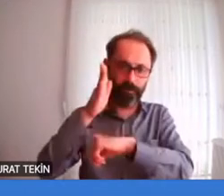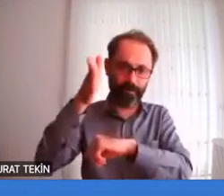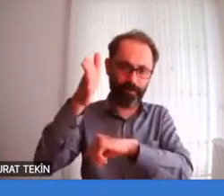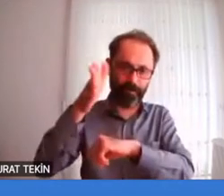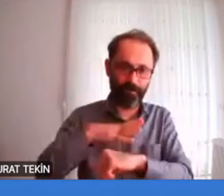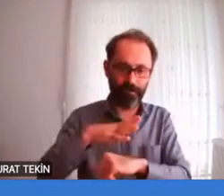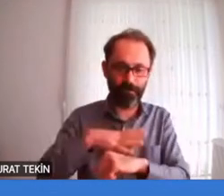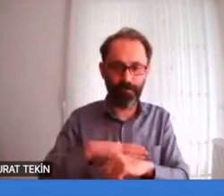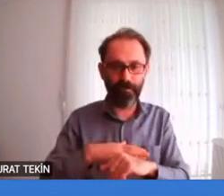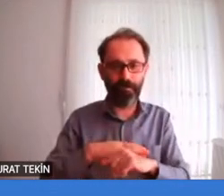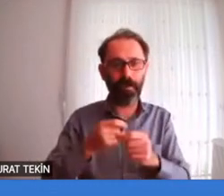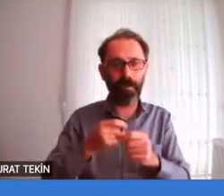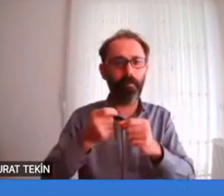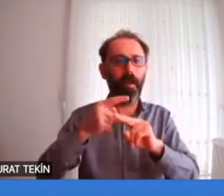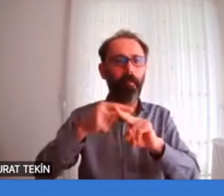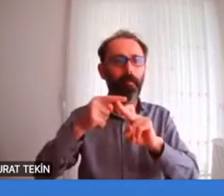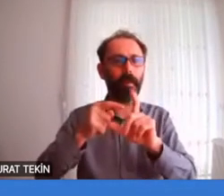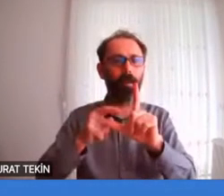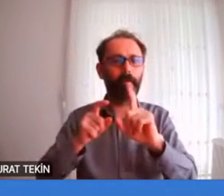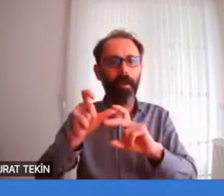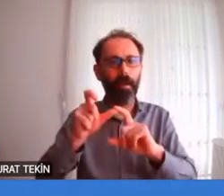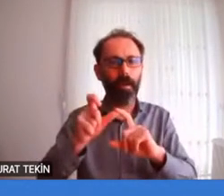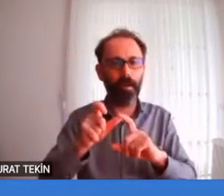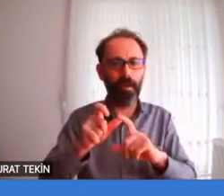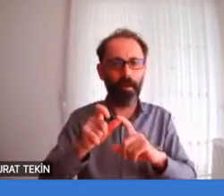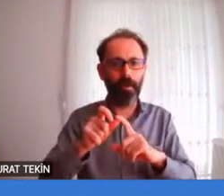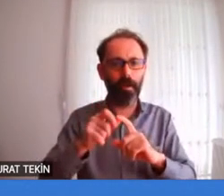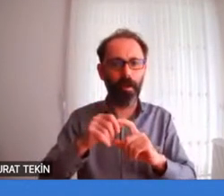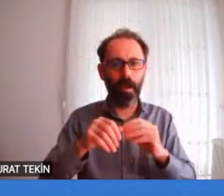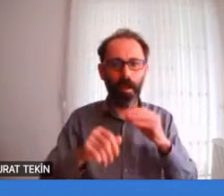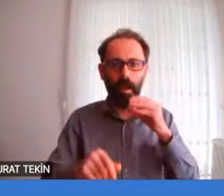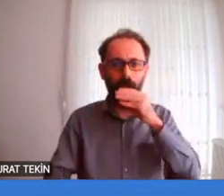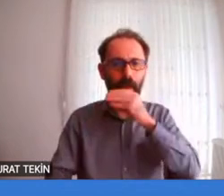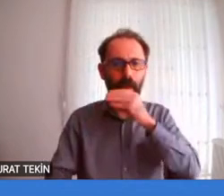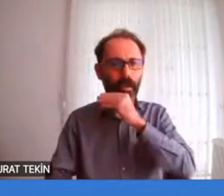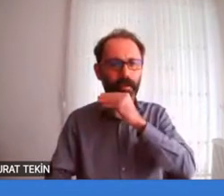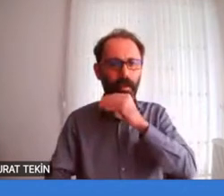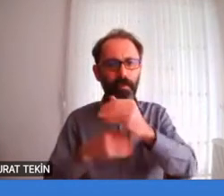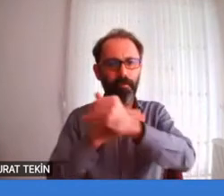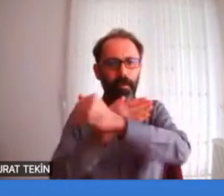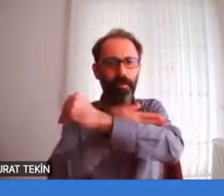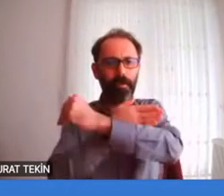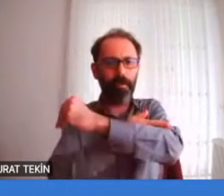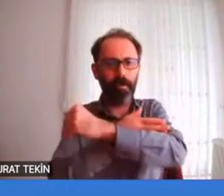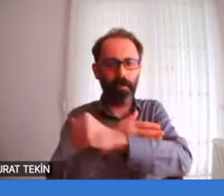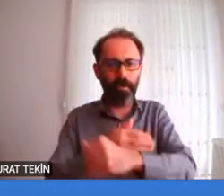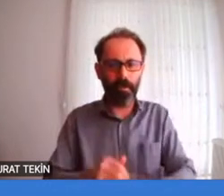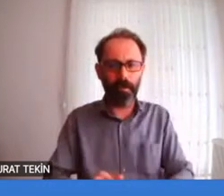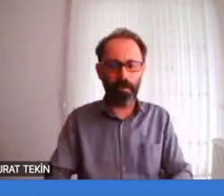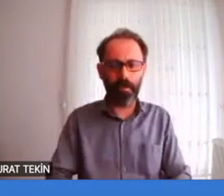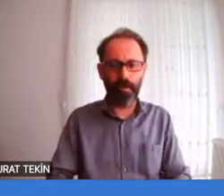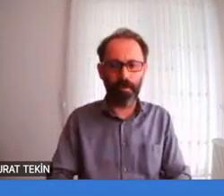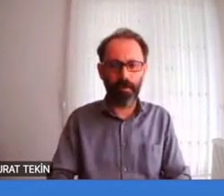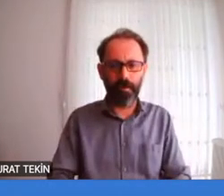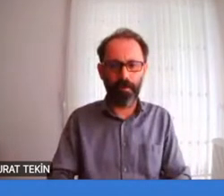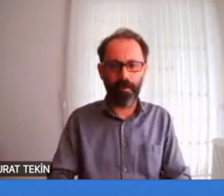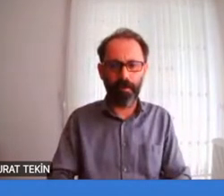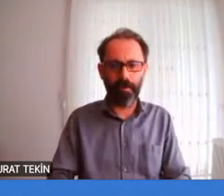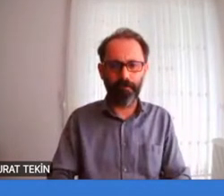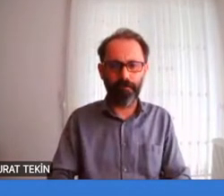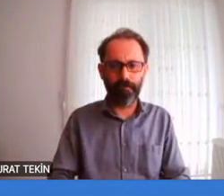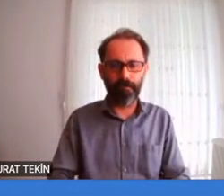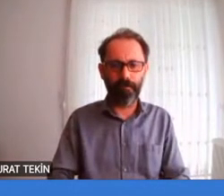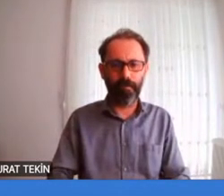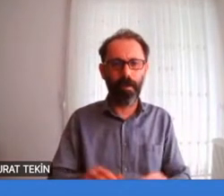Evet. Hı-hı. Barış Keskin, Hatay'ın Eskişehir İlmi Eğitim Müdürlüğü'nde derin eğitim öğretmeni olarak görev yapıyorum. Takıma